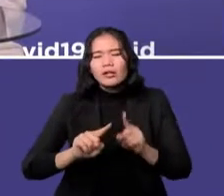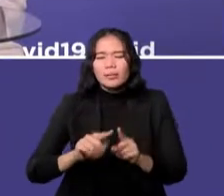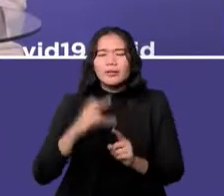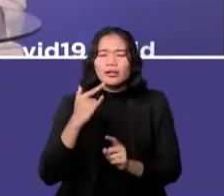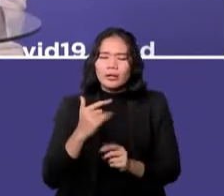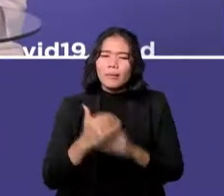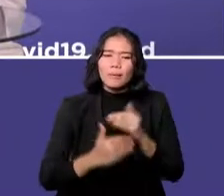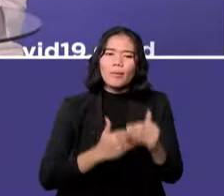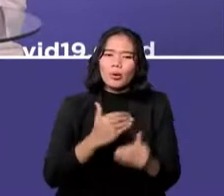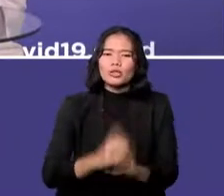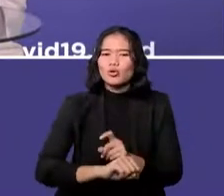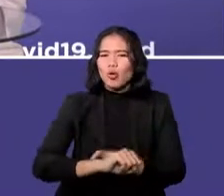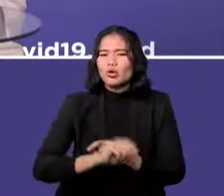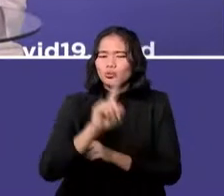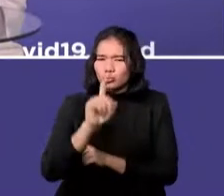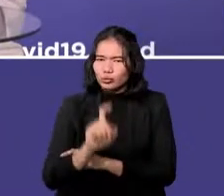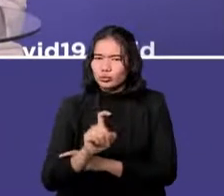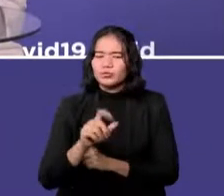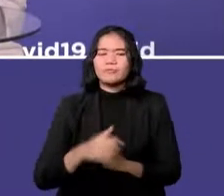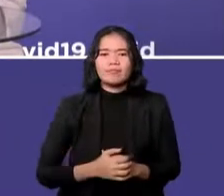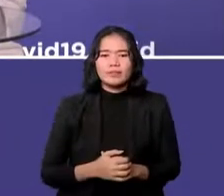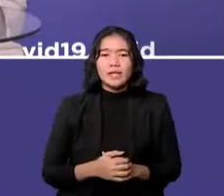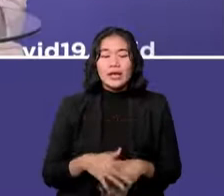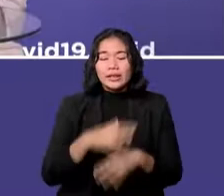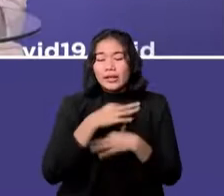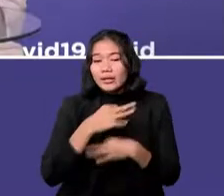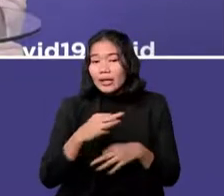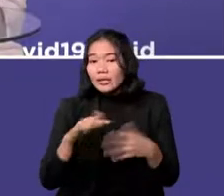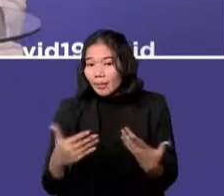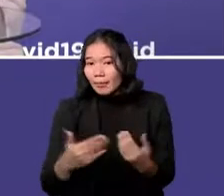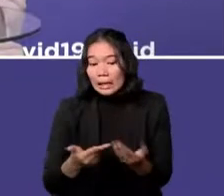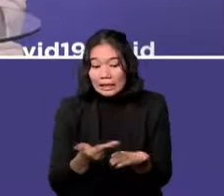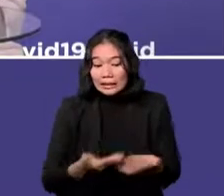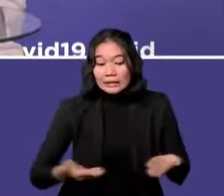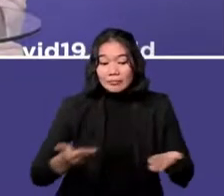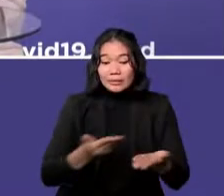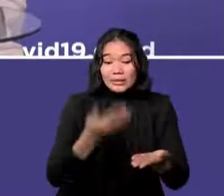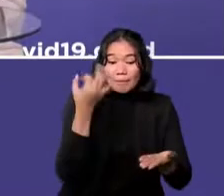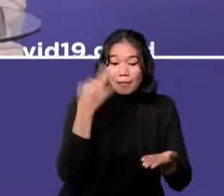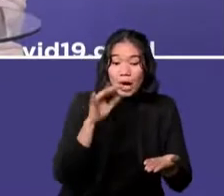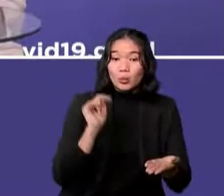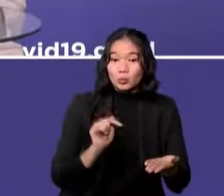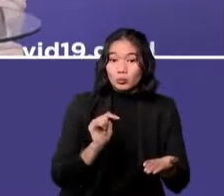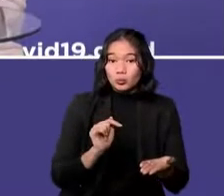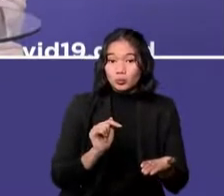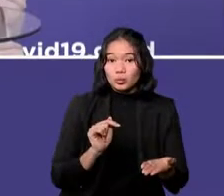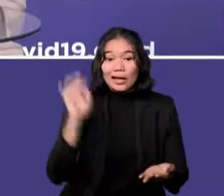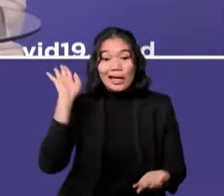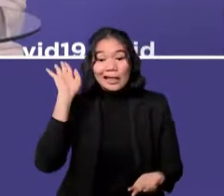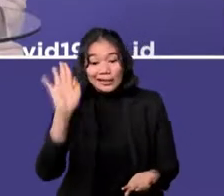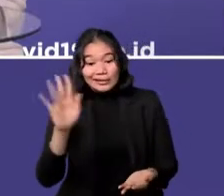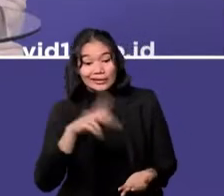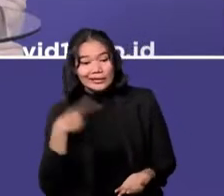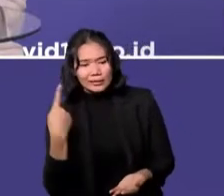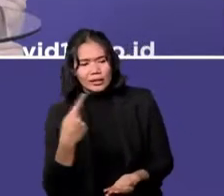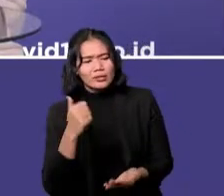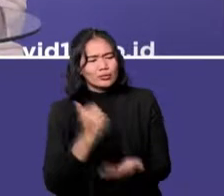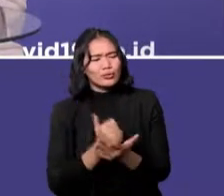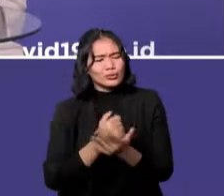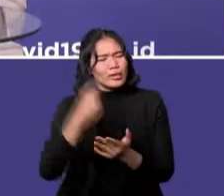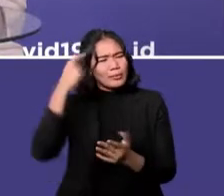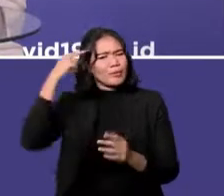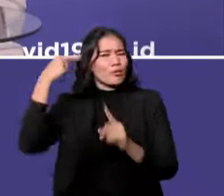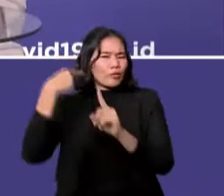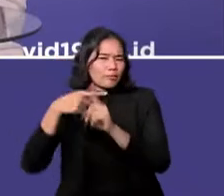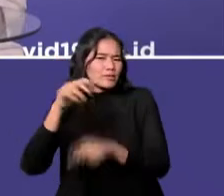waktu. Nah, yang saya menarik buat saya, new normal ini, kita akan nantinya, ya, dan saya optimis dengan